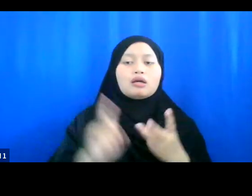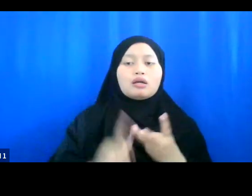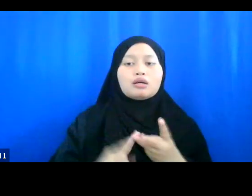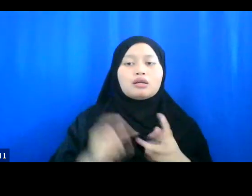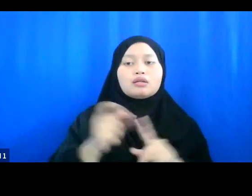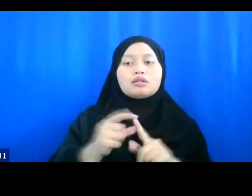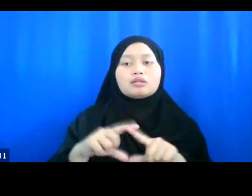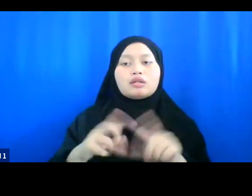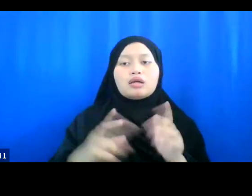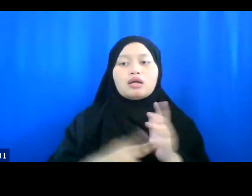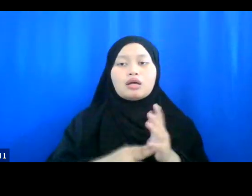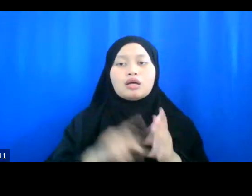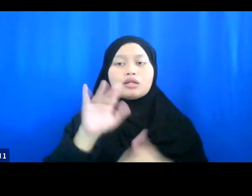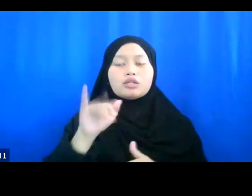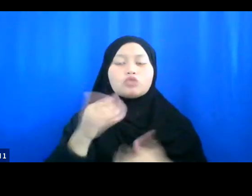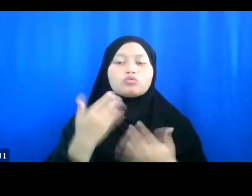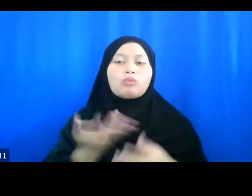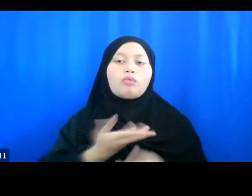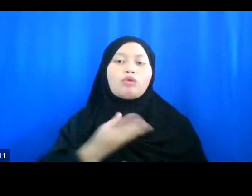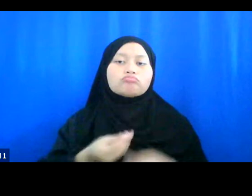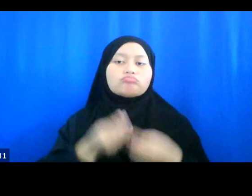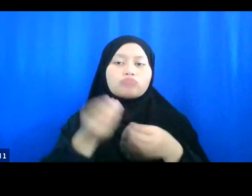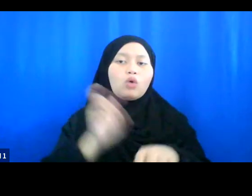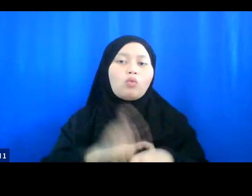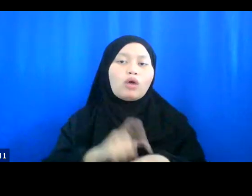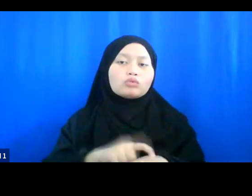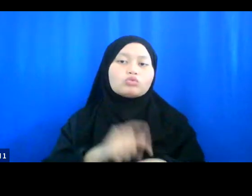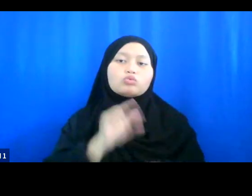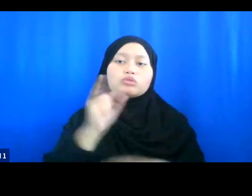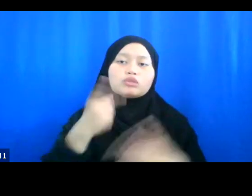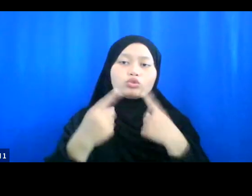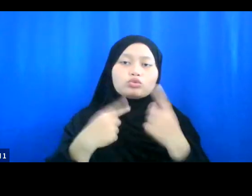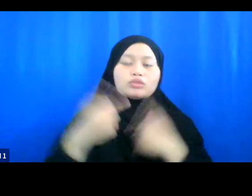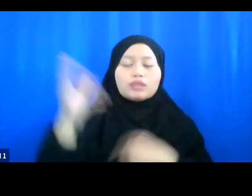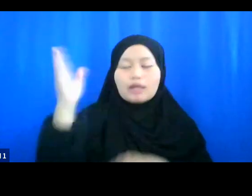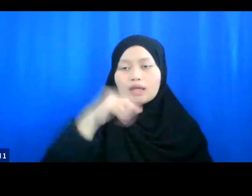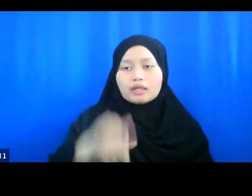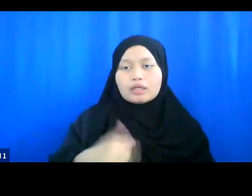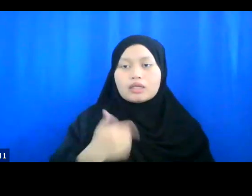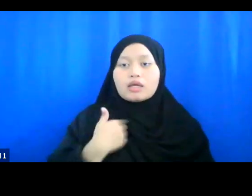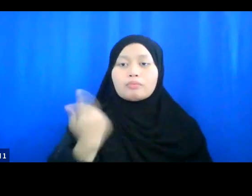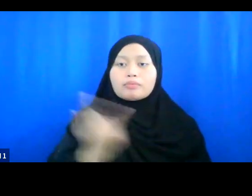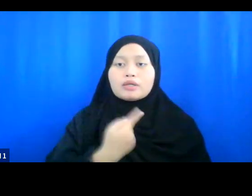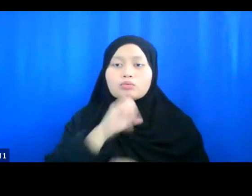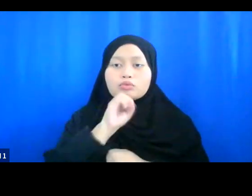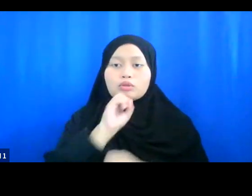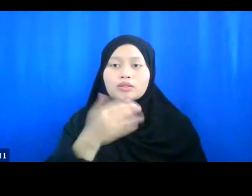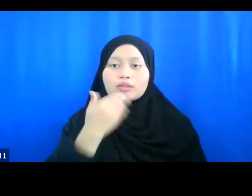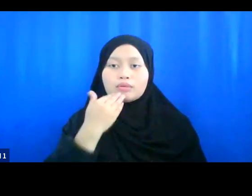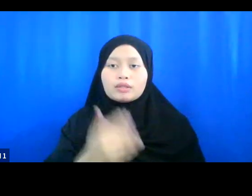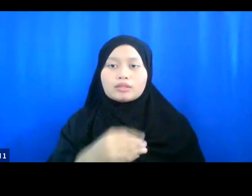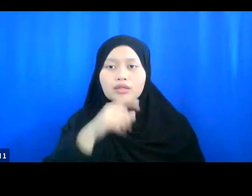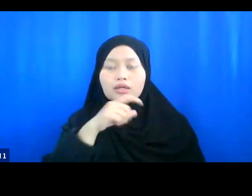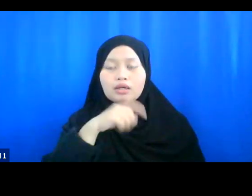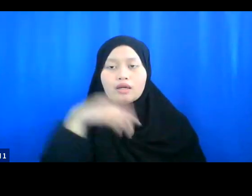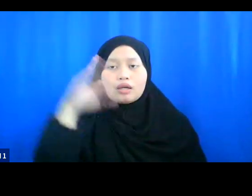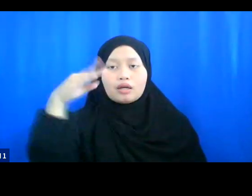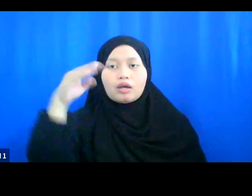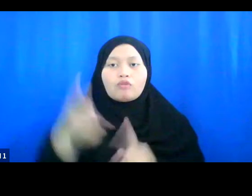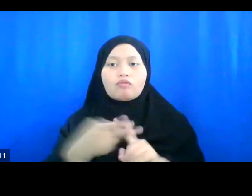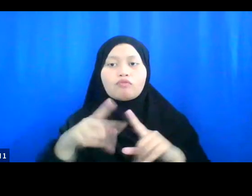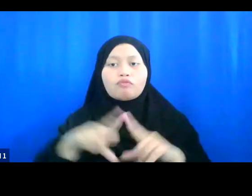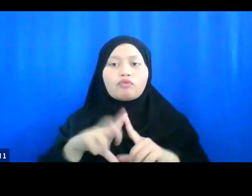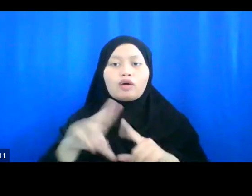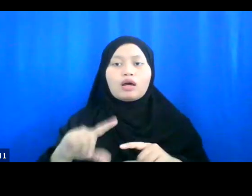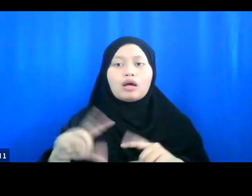kepada para peserta diskusi kita pada hari ini kami juga mengucapkan terima kasih kepada Mbah parah atau